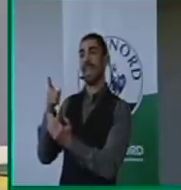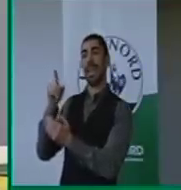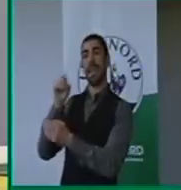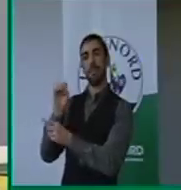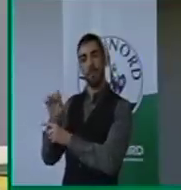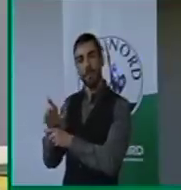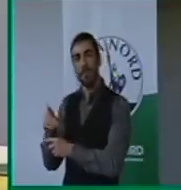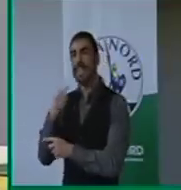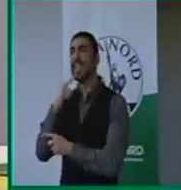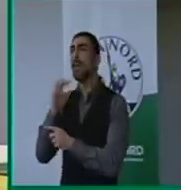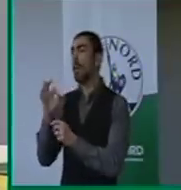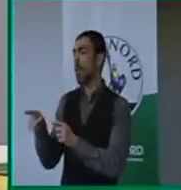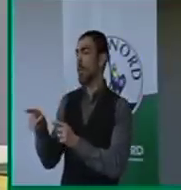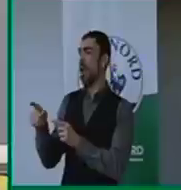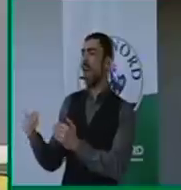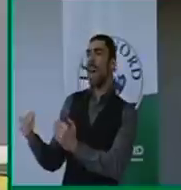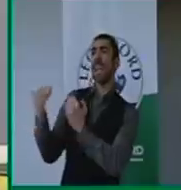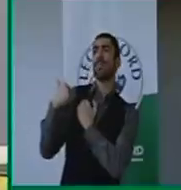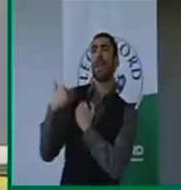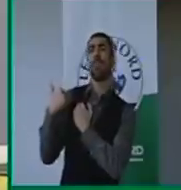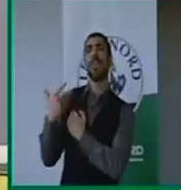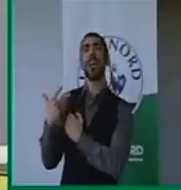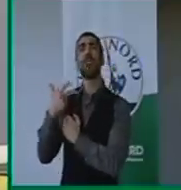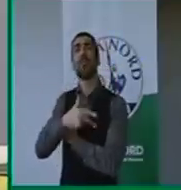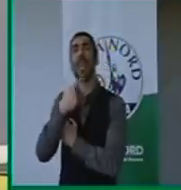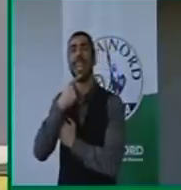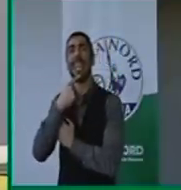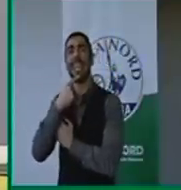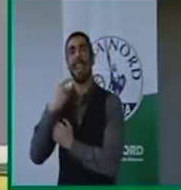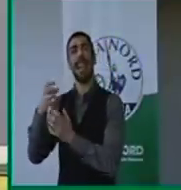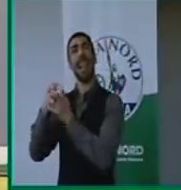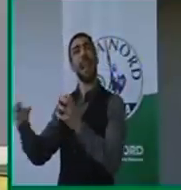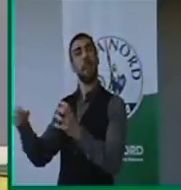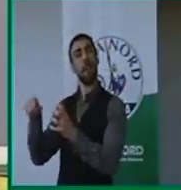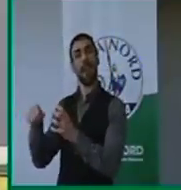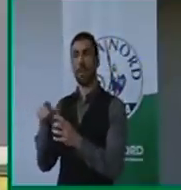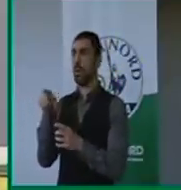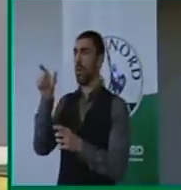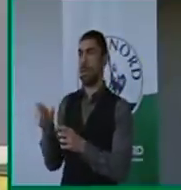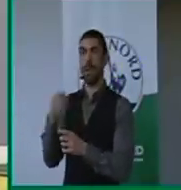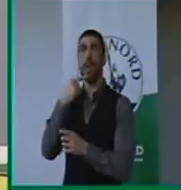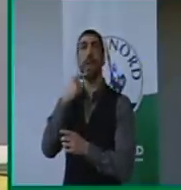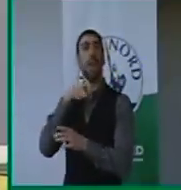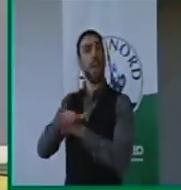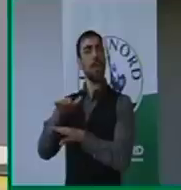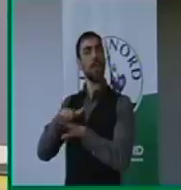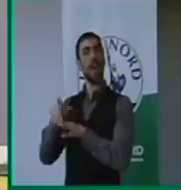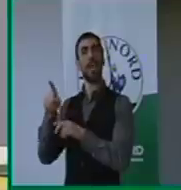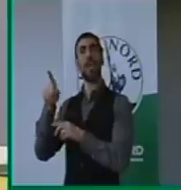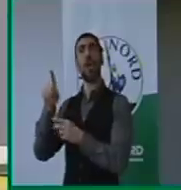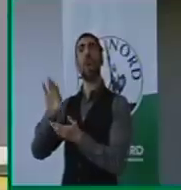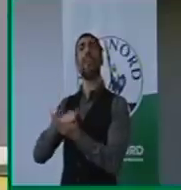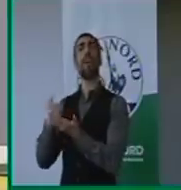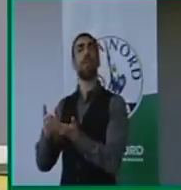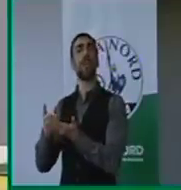giorno si confronta sulla responsabilità sociale delle imprese lui è un esperto di valorizzazione territoriale di